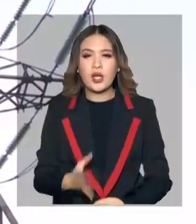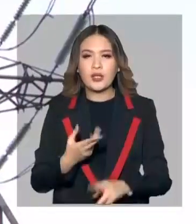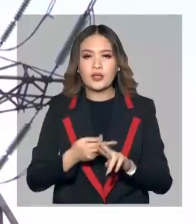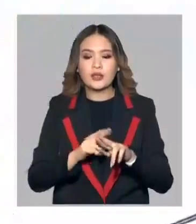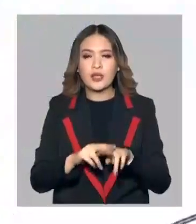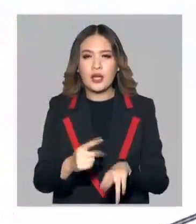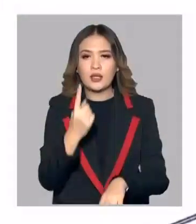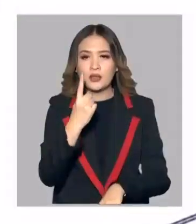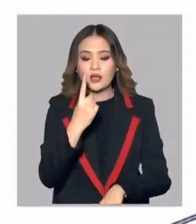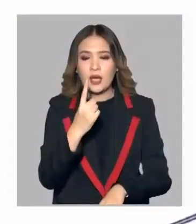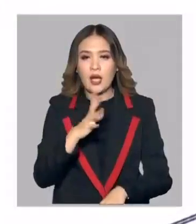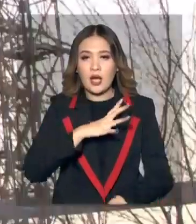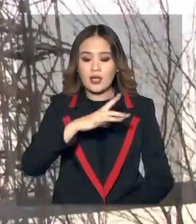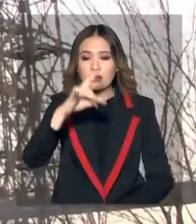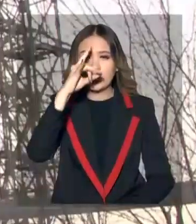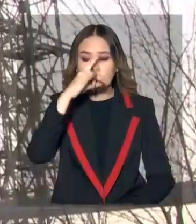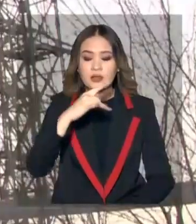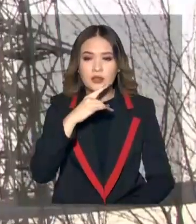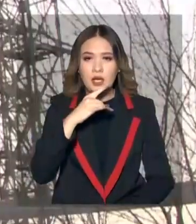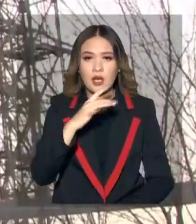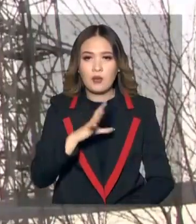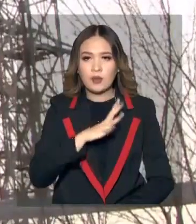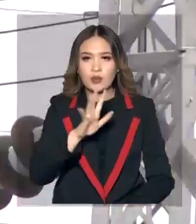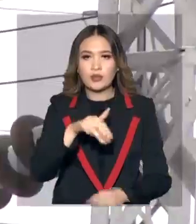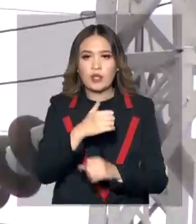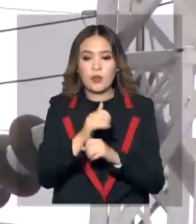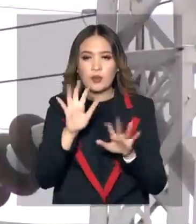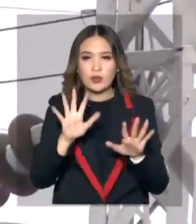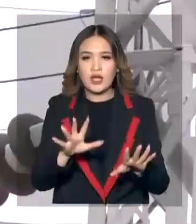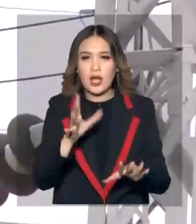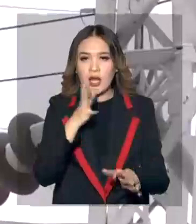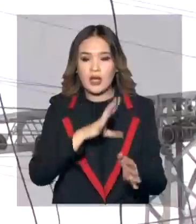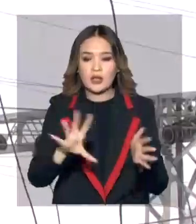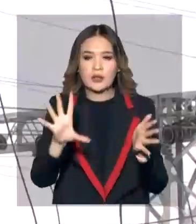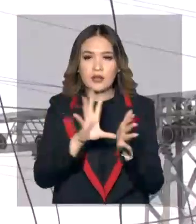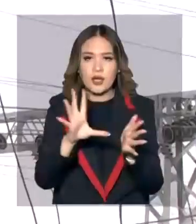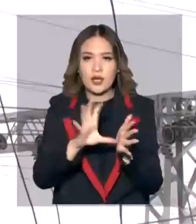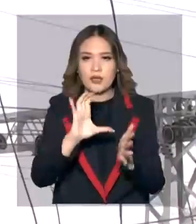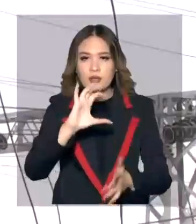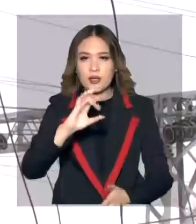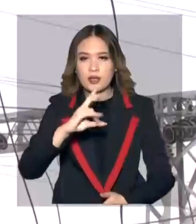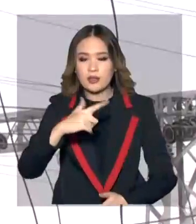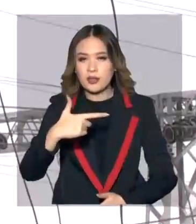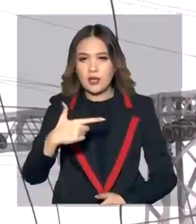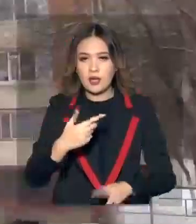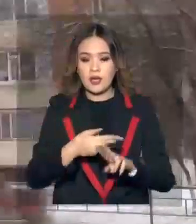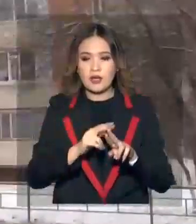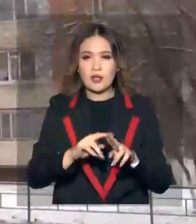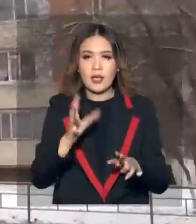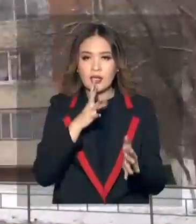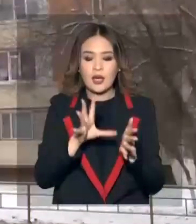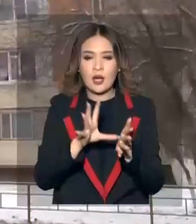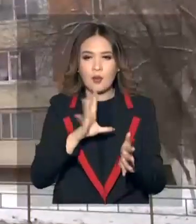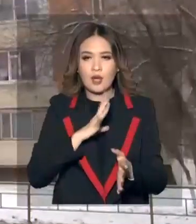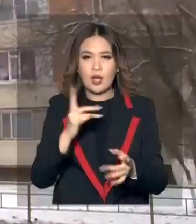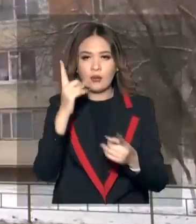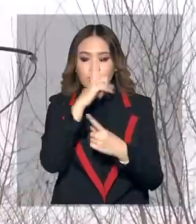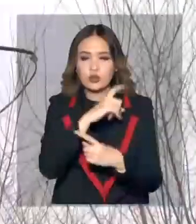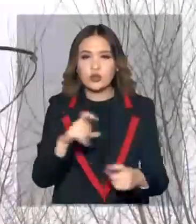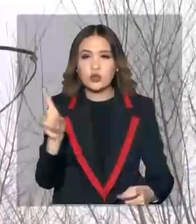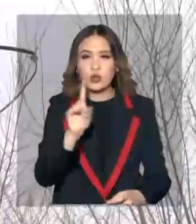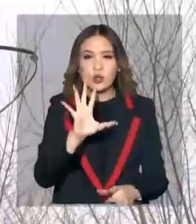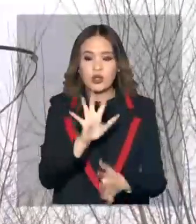Единственный выход. Казахстан остается одним из лидеров потребления электроэнергии в СНГ. Однако энергетики предупреждают, что